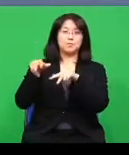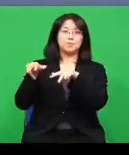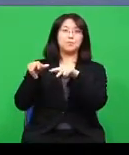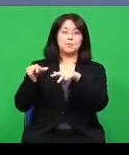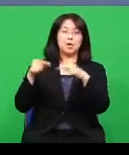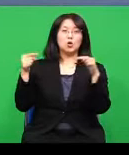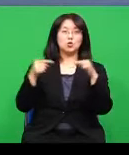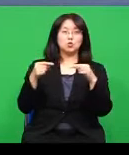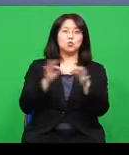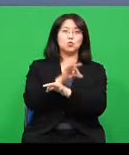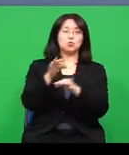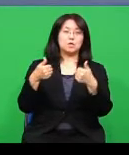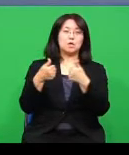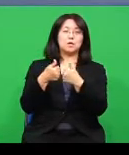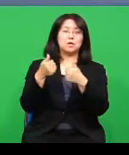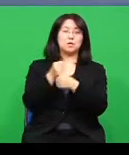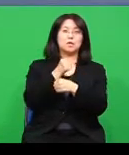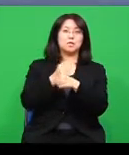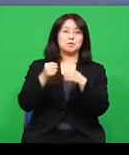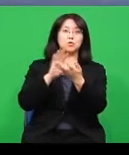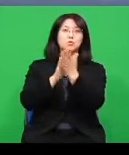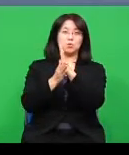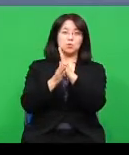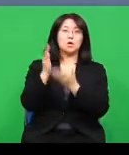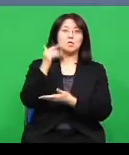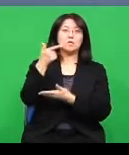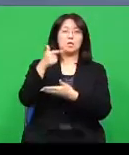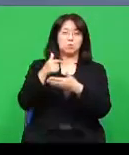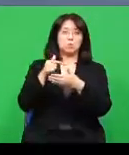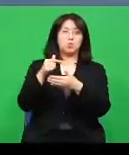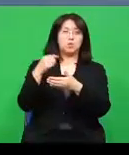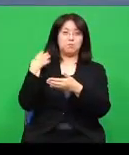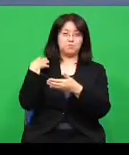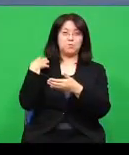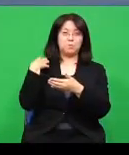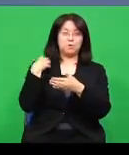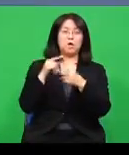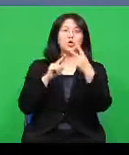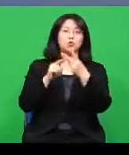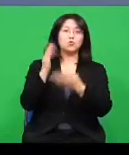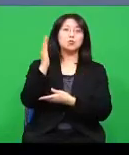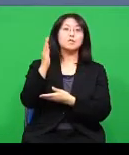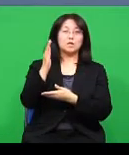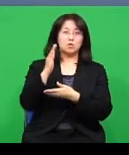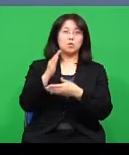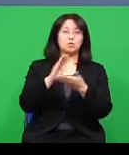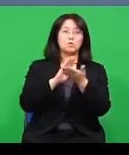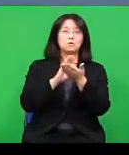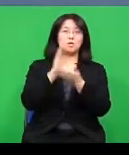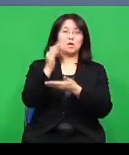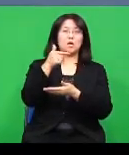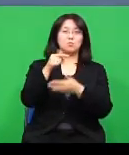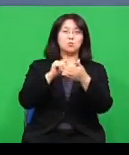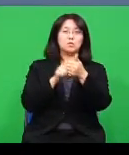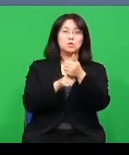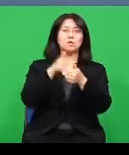政でもですね、通産省の政務次官とか郵政の政務次官なんかもなさった方で